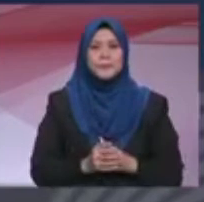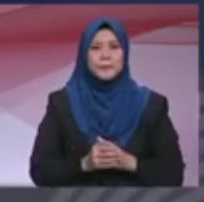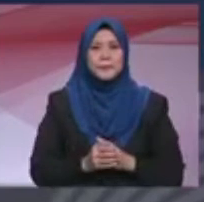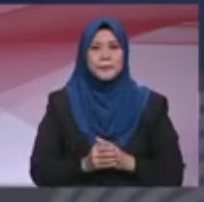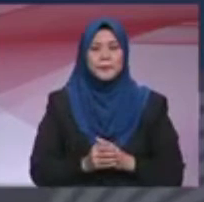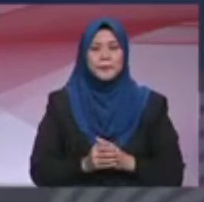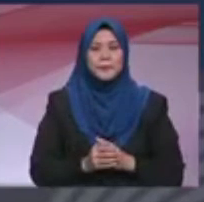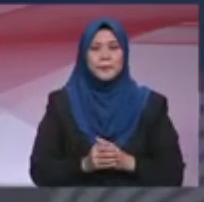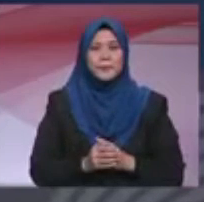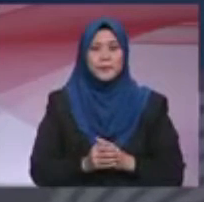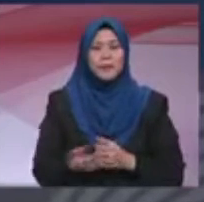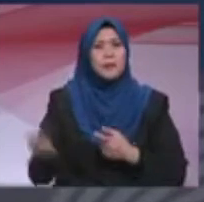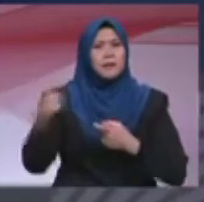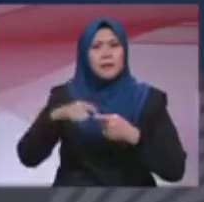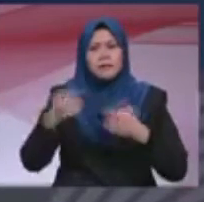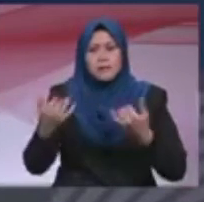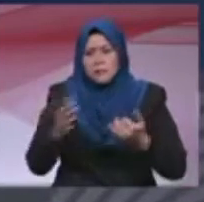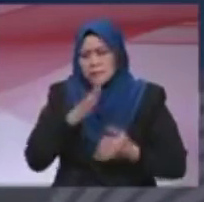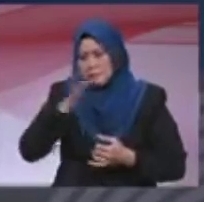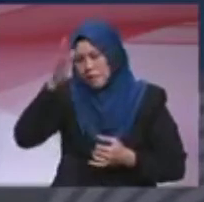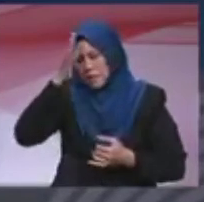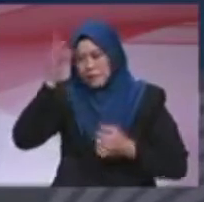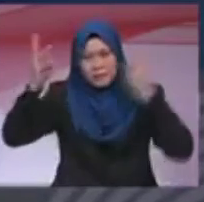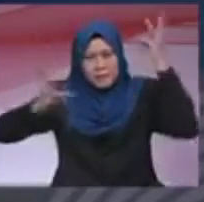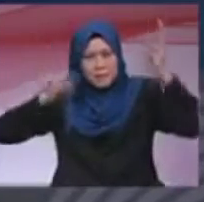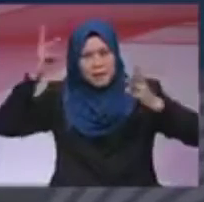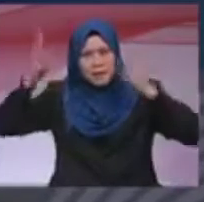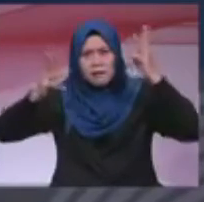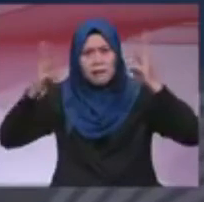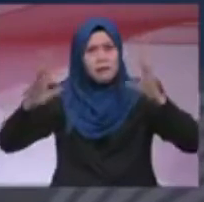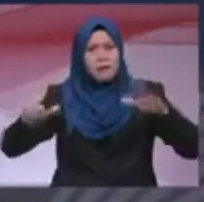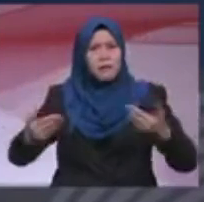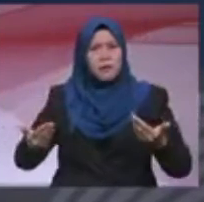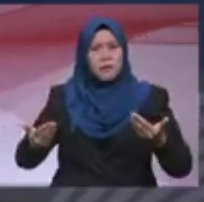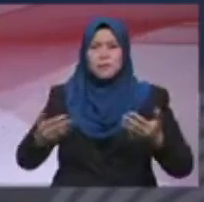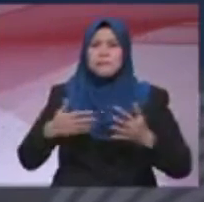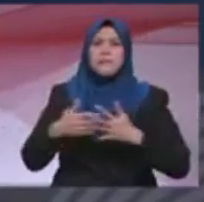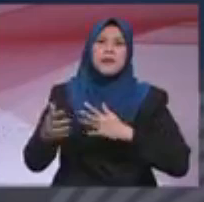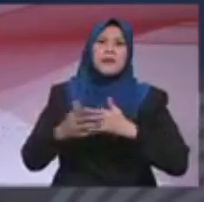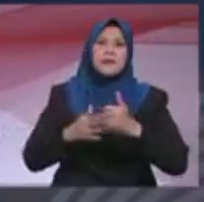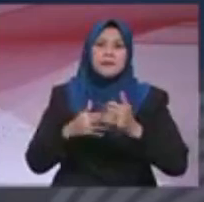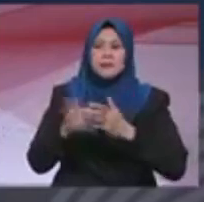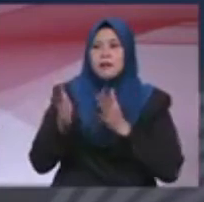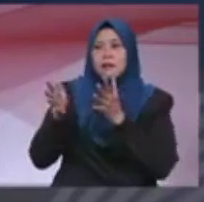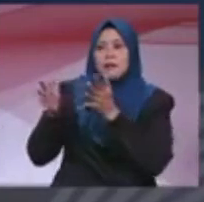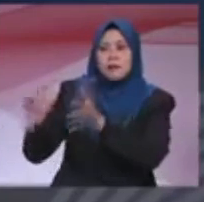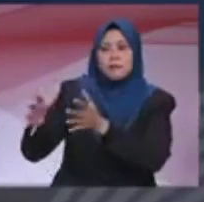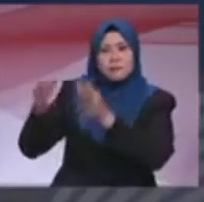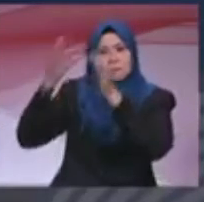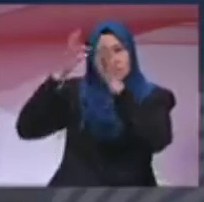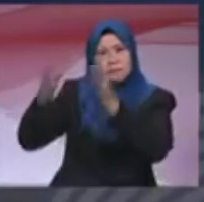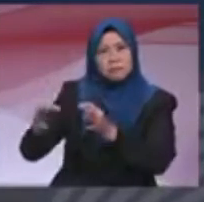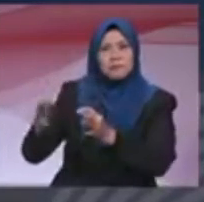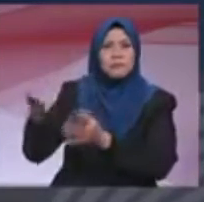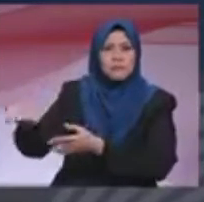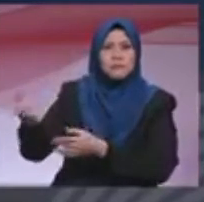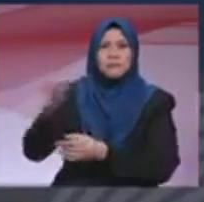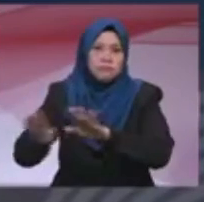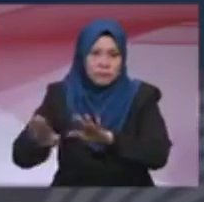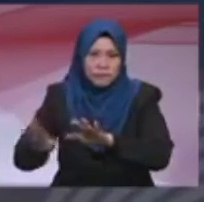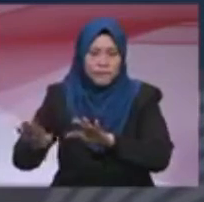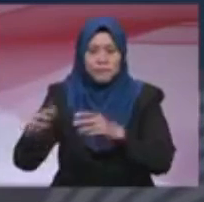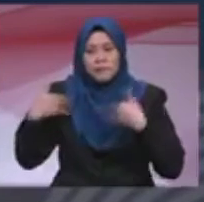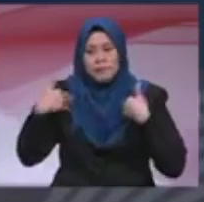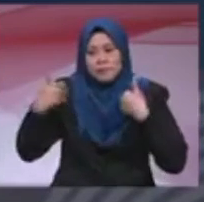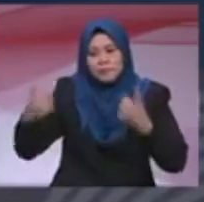dengan kerunsingan ibu bapa, kita serahkan kepada keputusan ibu bapa dalam berkaitan